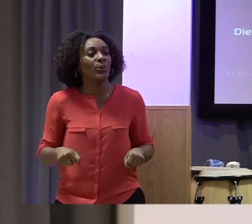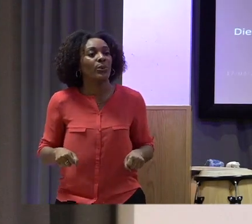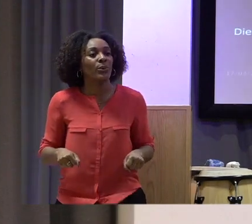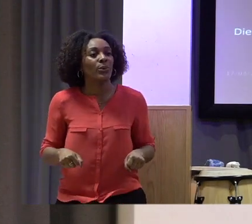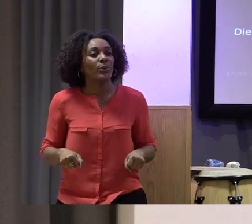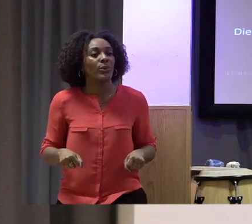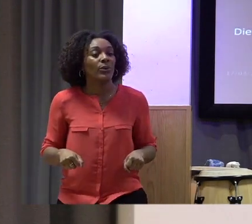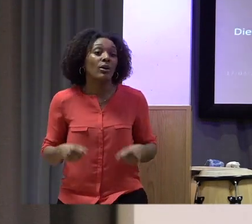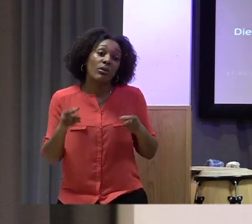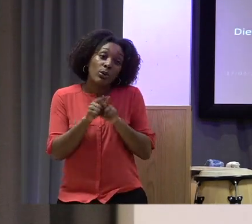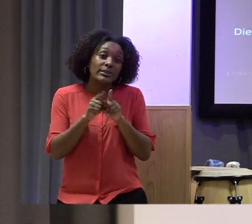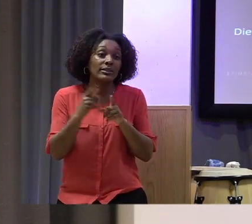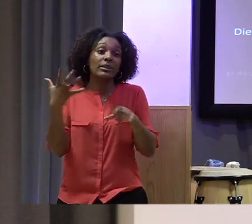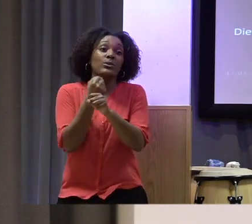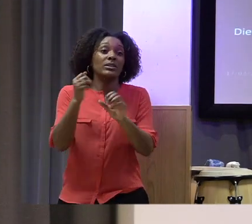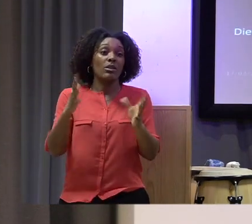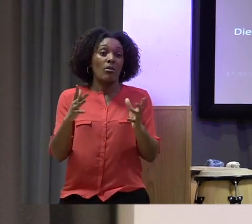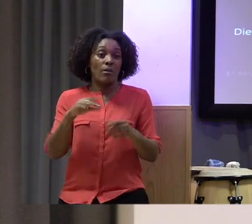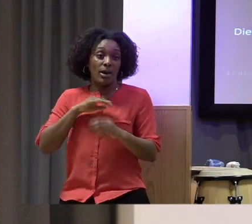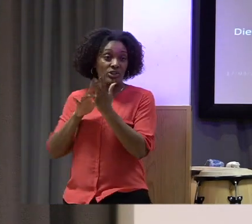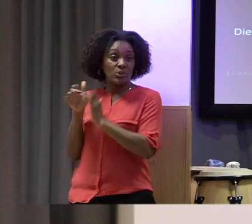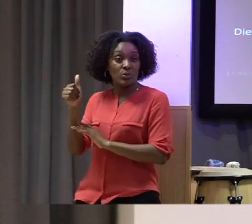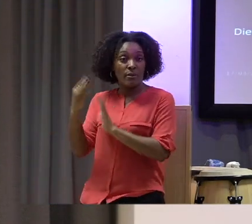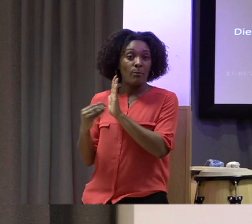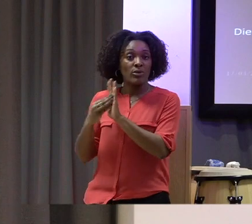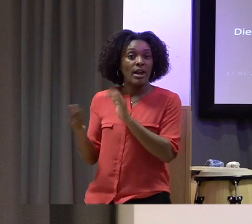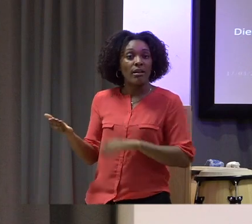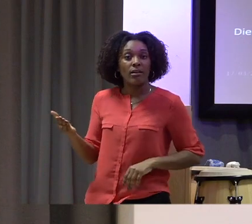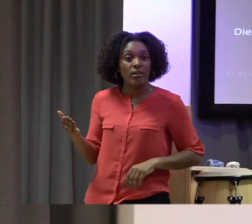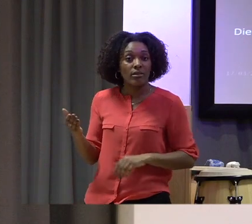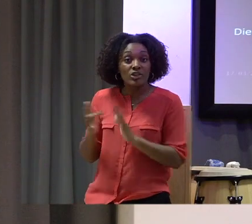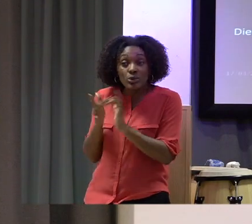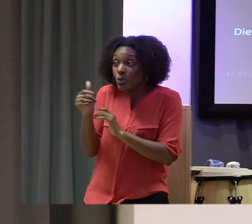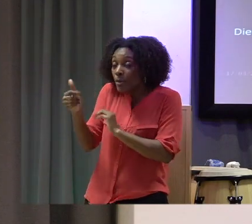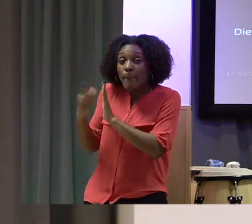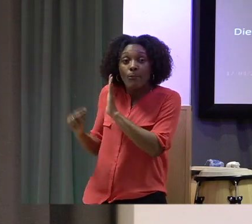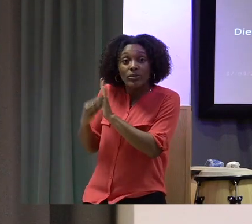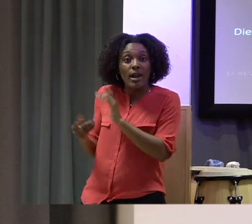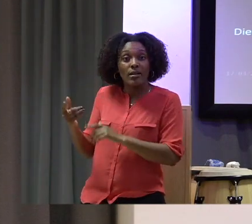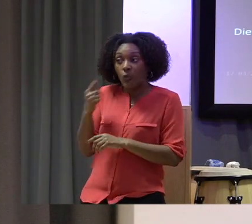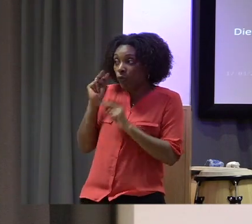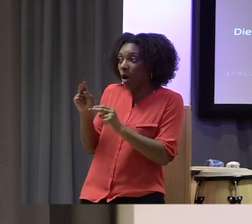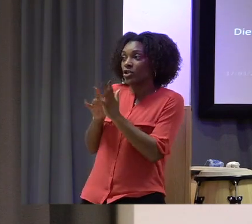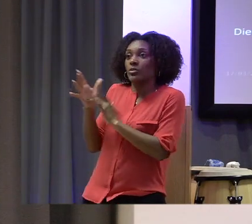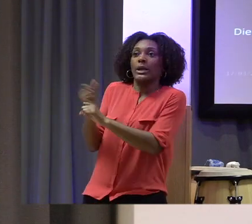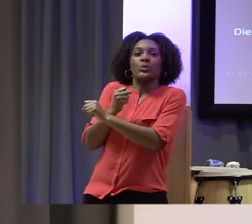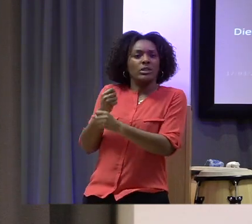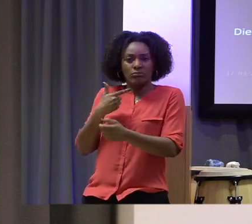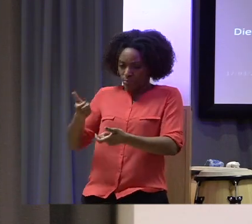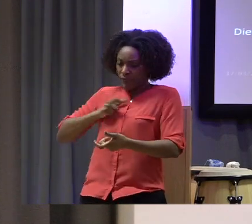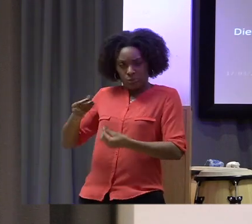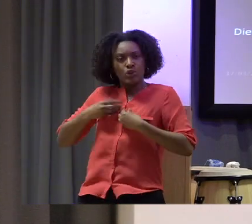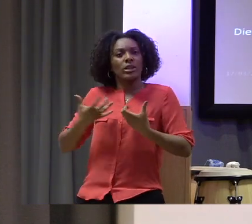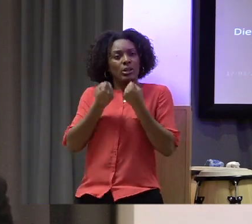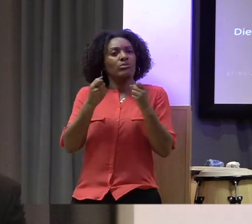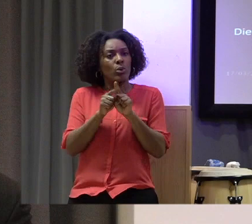ici Jésus nous donne un exemple. C'est parce que Dieu nous a donné les armes pour faire face. Et